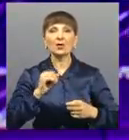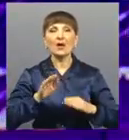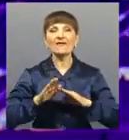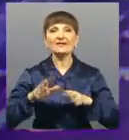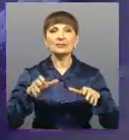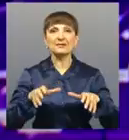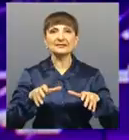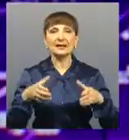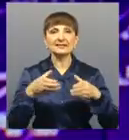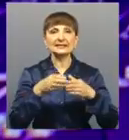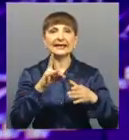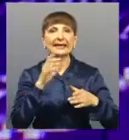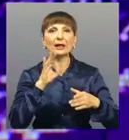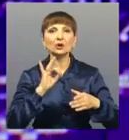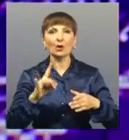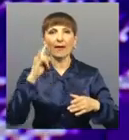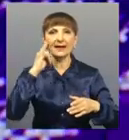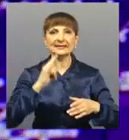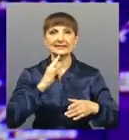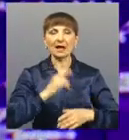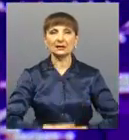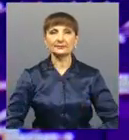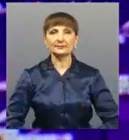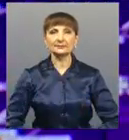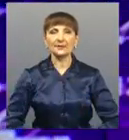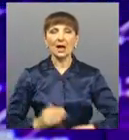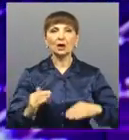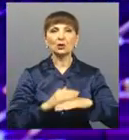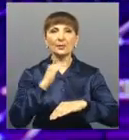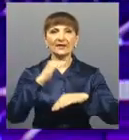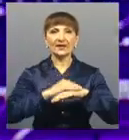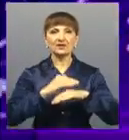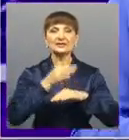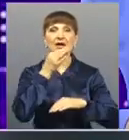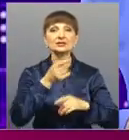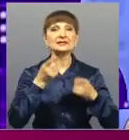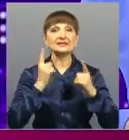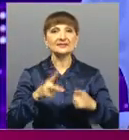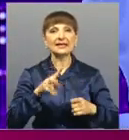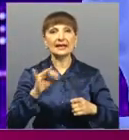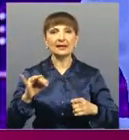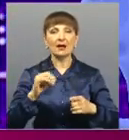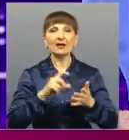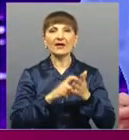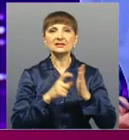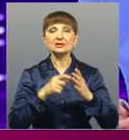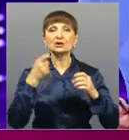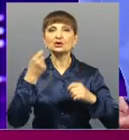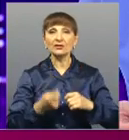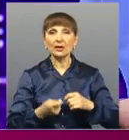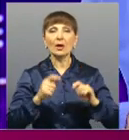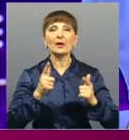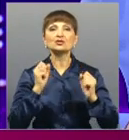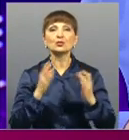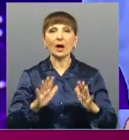вице-президент Ассоциации риэлторов Казахстана. Итак, Нина Борисовна, добрый вечер. Скажите, действительно ли квартиры дешевеют и почему так